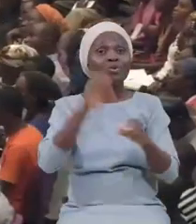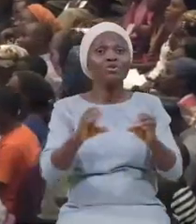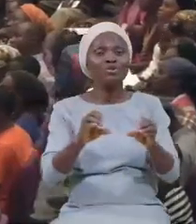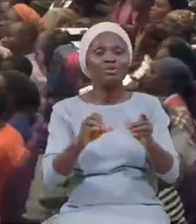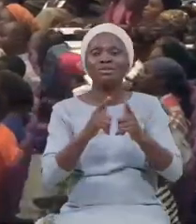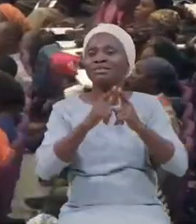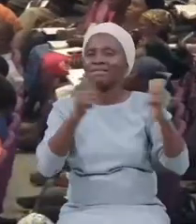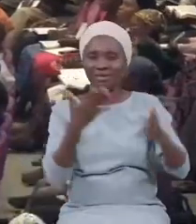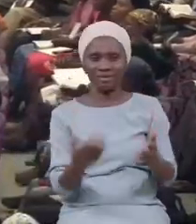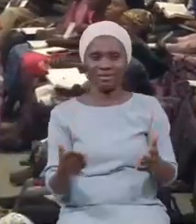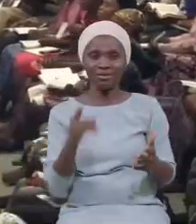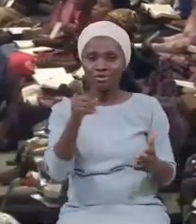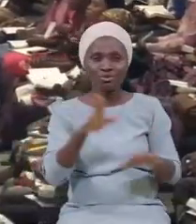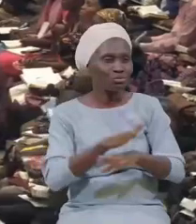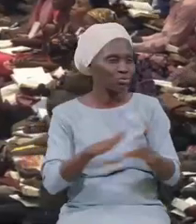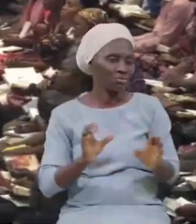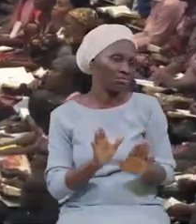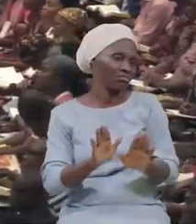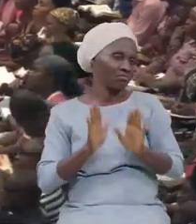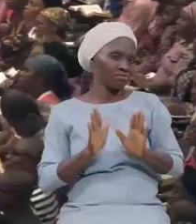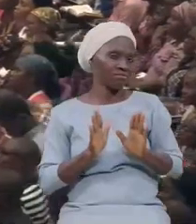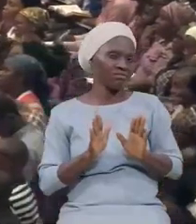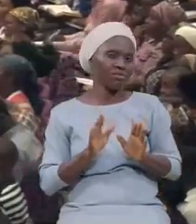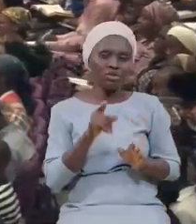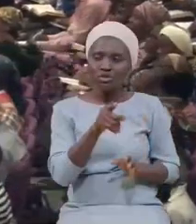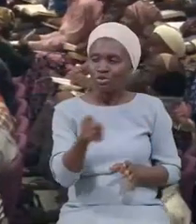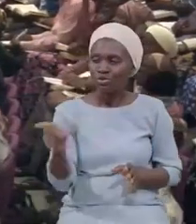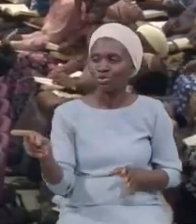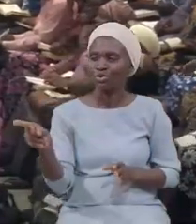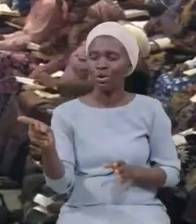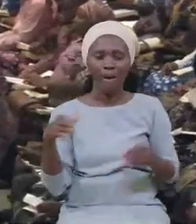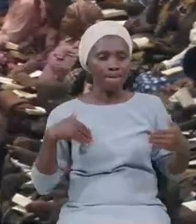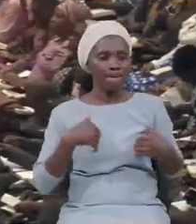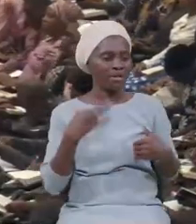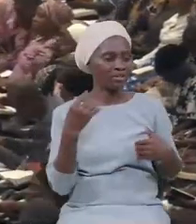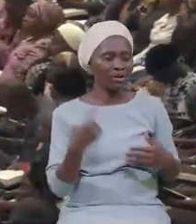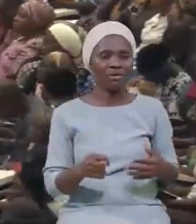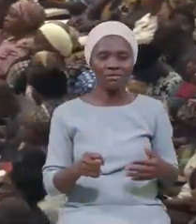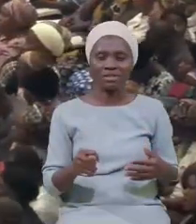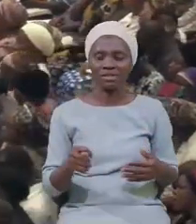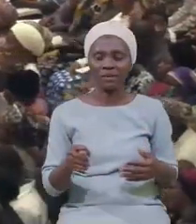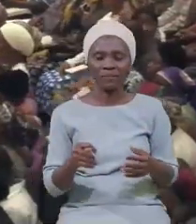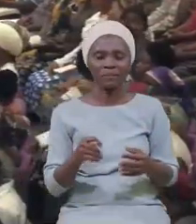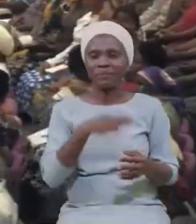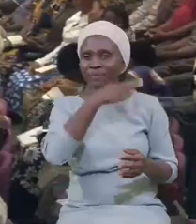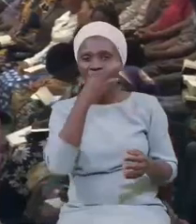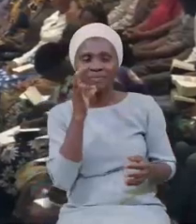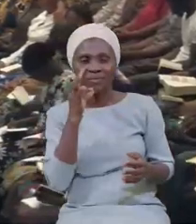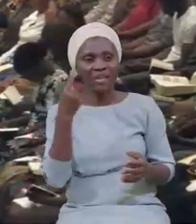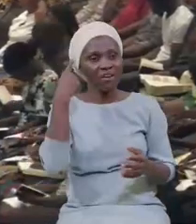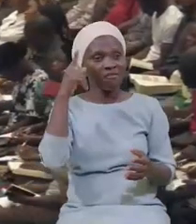fait de grandes choses. Bêtes des champs, ne craignez pas. Car les plaines du désert